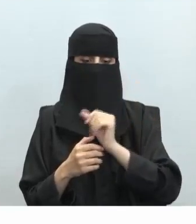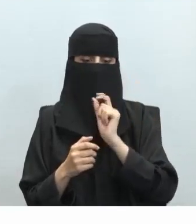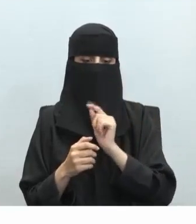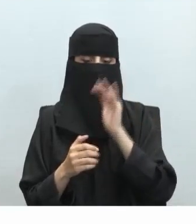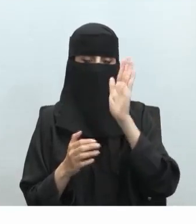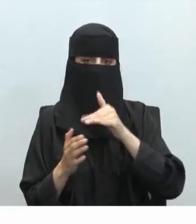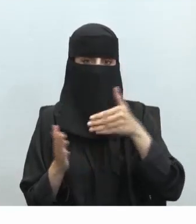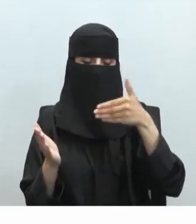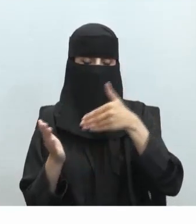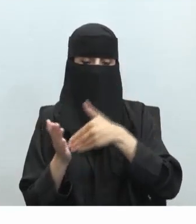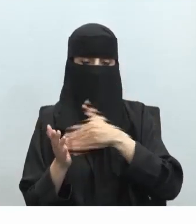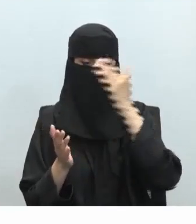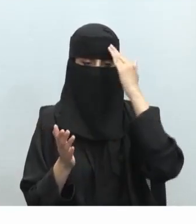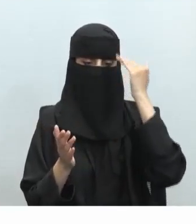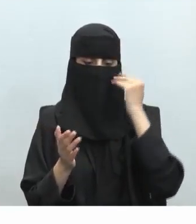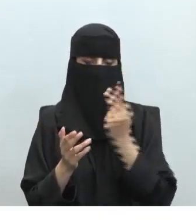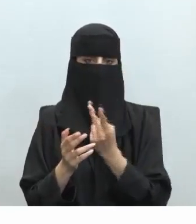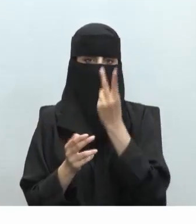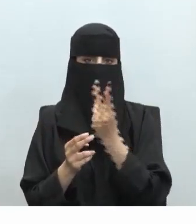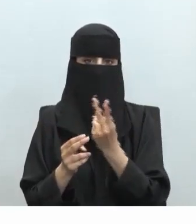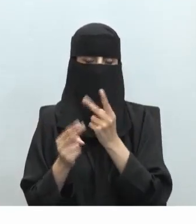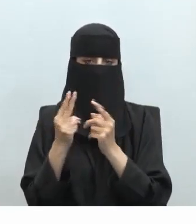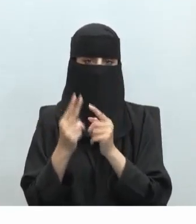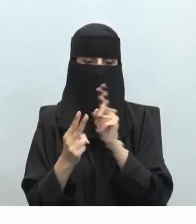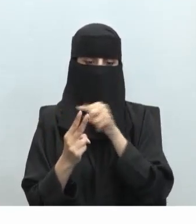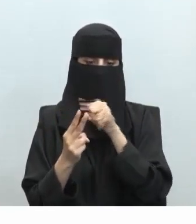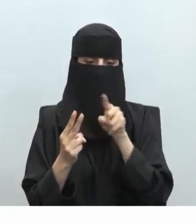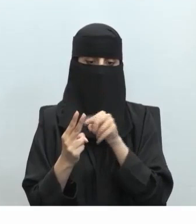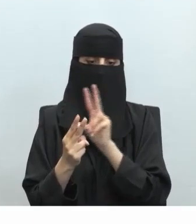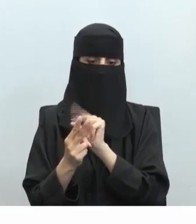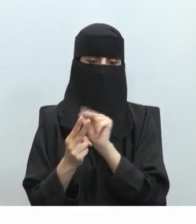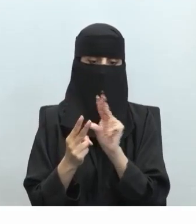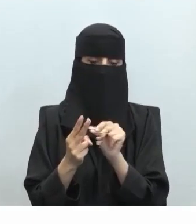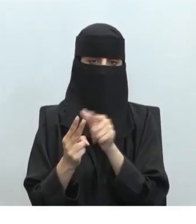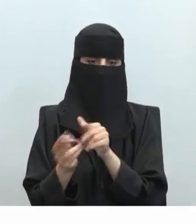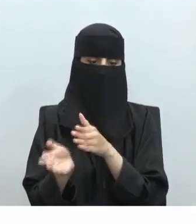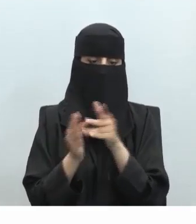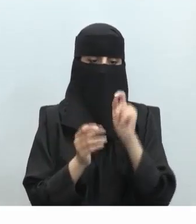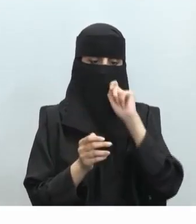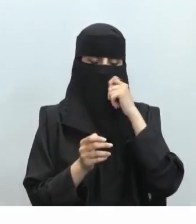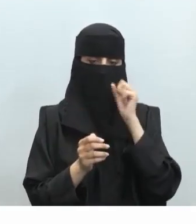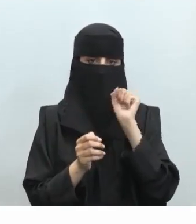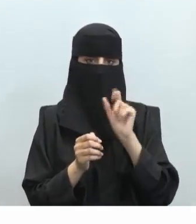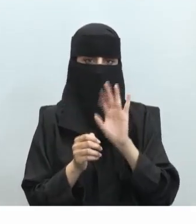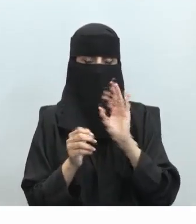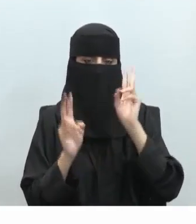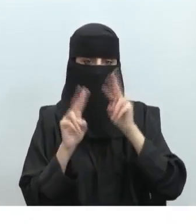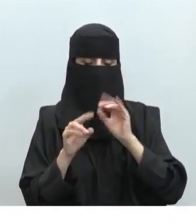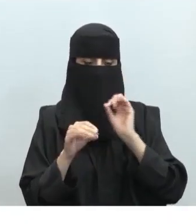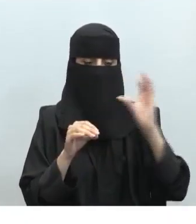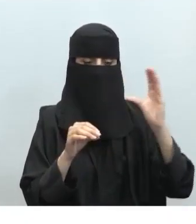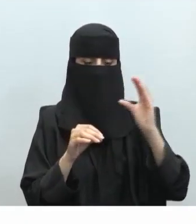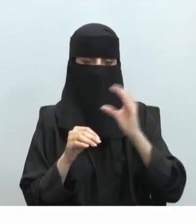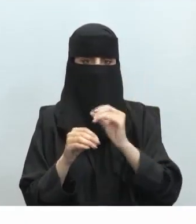الكروموسوم الجنسي نشاهد الانثى لديها نسختين من كروموسوم اكس وهنا الذكر بنفس الفكره بنفس الاليه ولكن والذكر